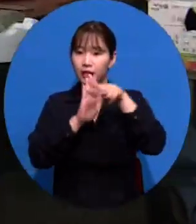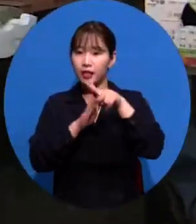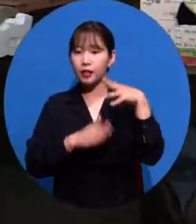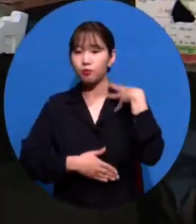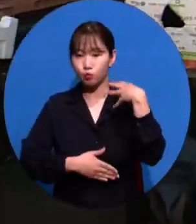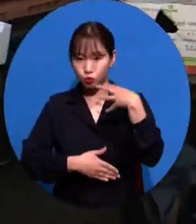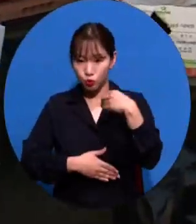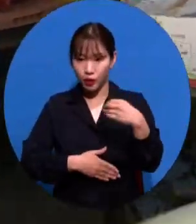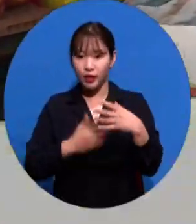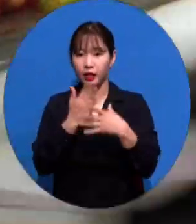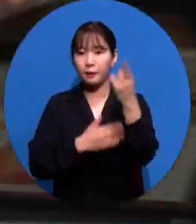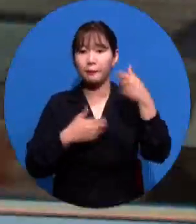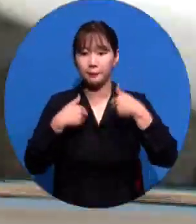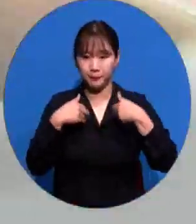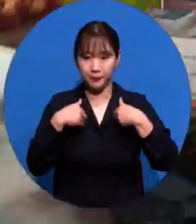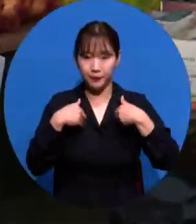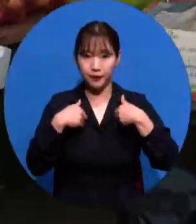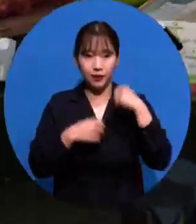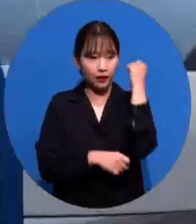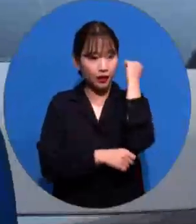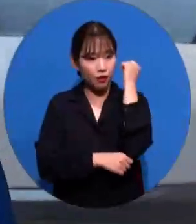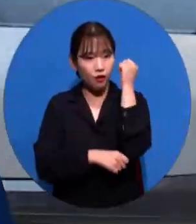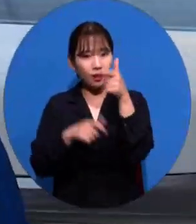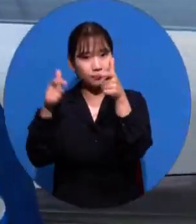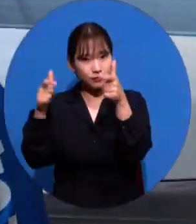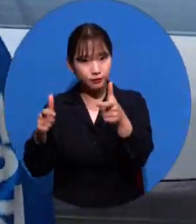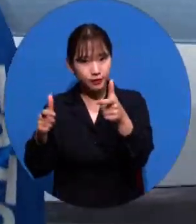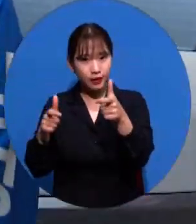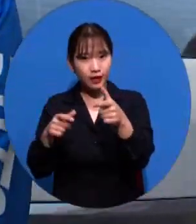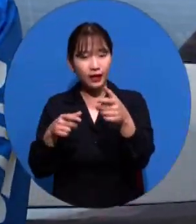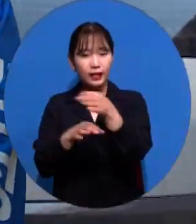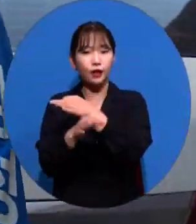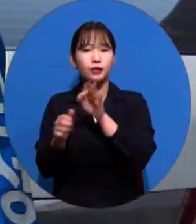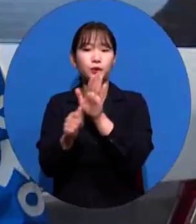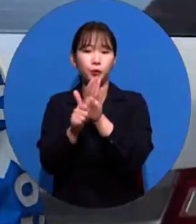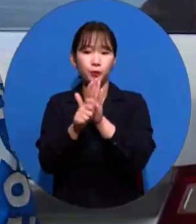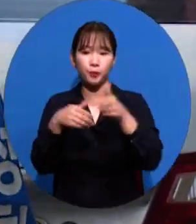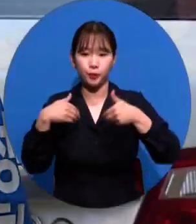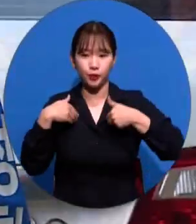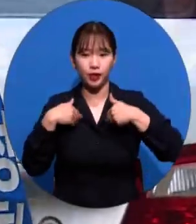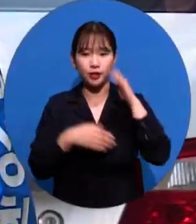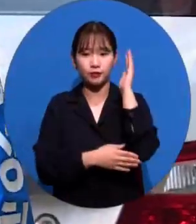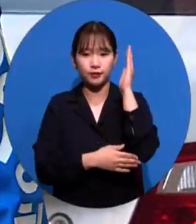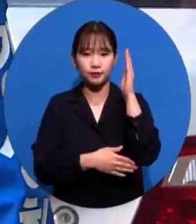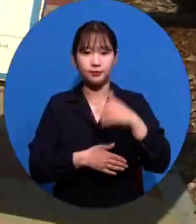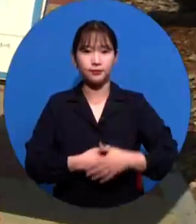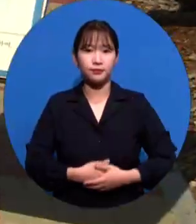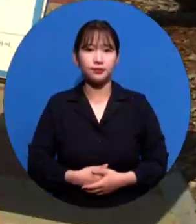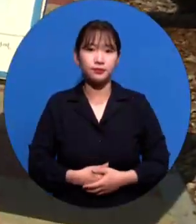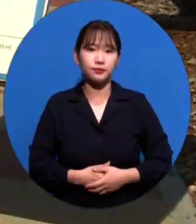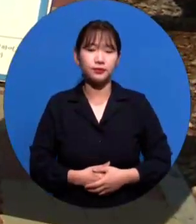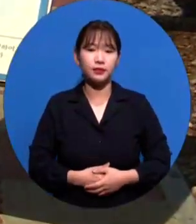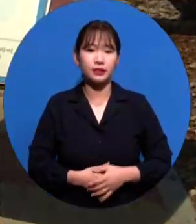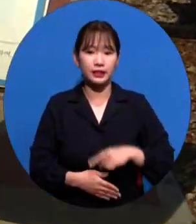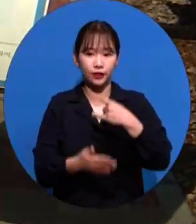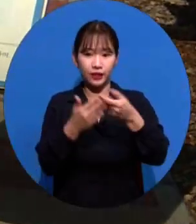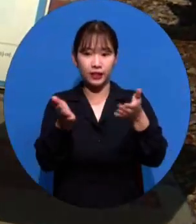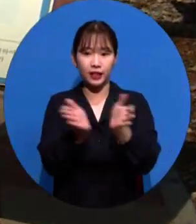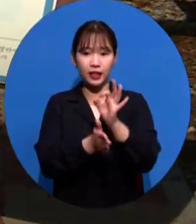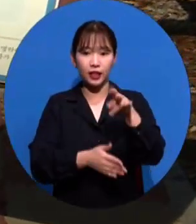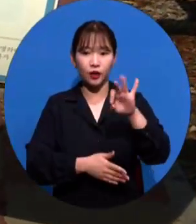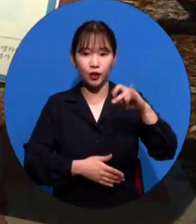무안과의 통합이 필요하고 영암군과의 경제협력도 필요하다고 밝혔습니다. 정의당